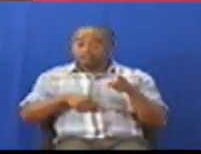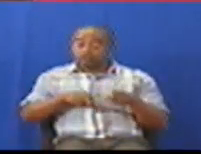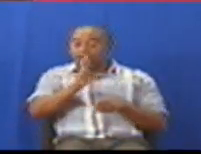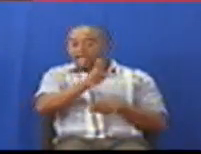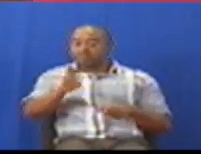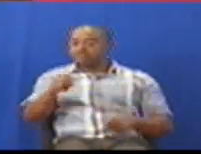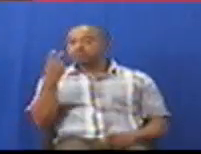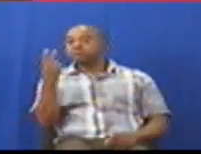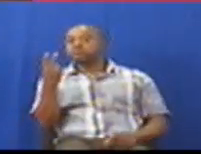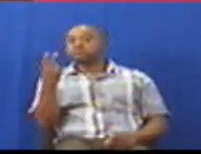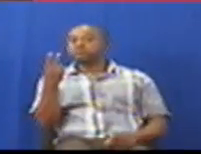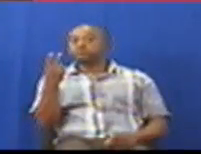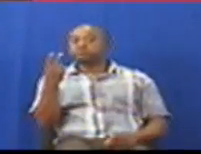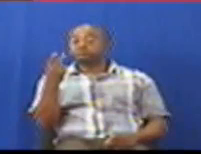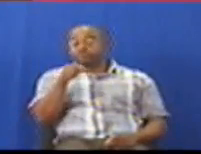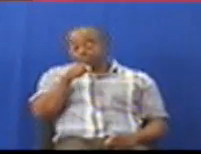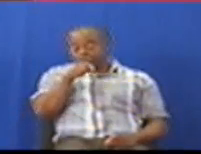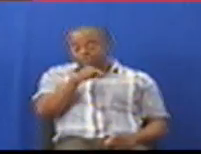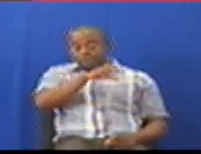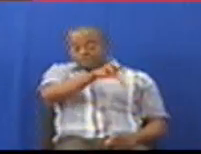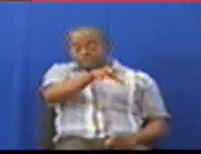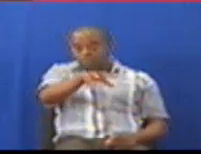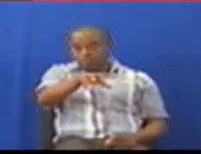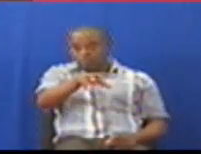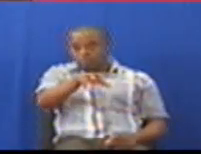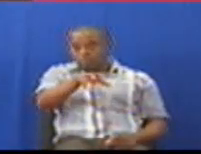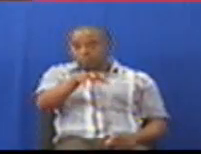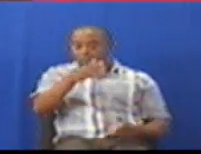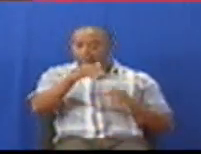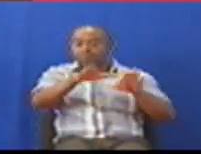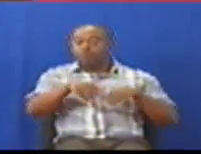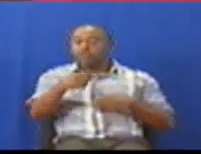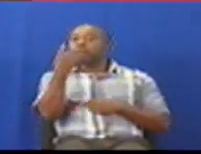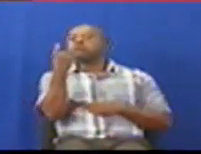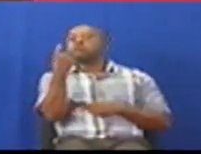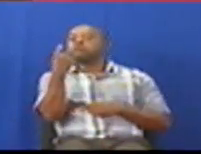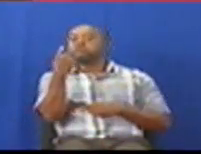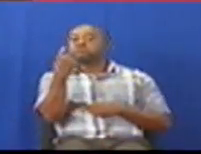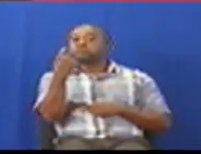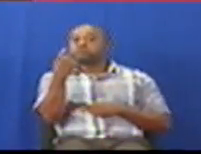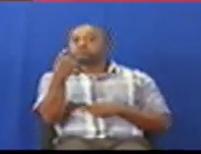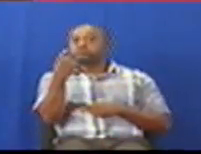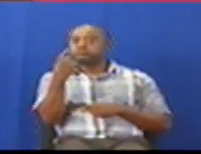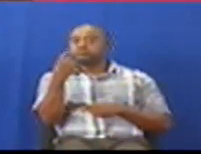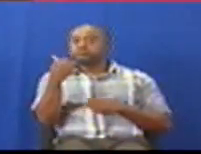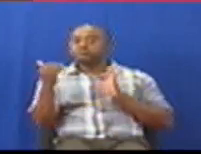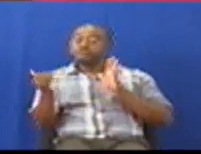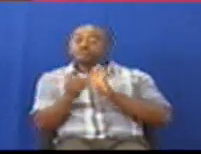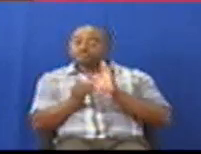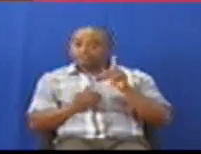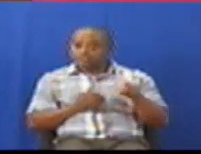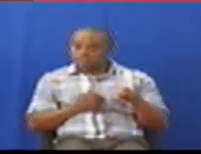mbili, lakini jimbo hili lina mbunge mmoja. Sheria inamtaka mbunge